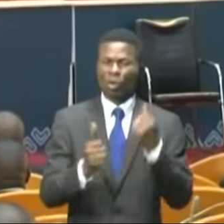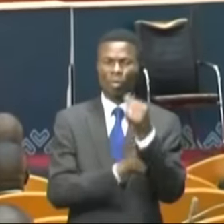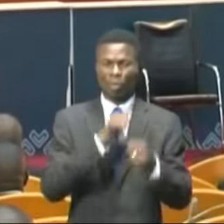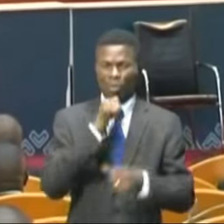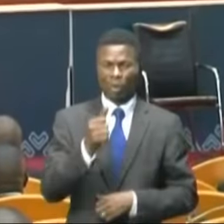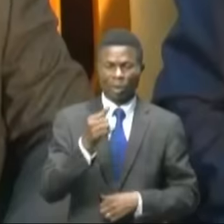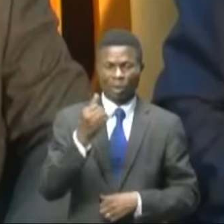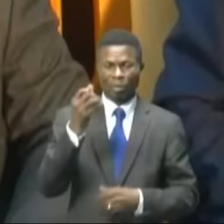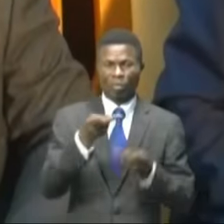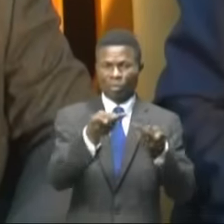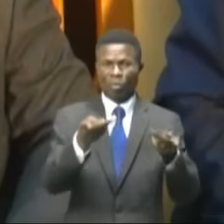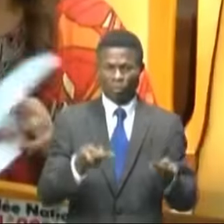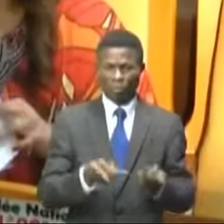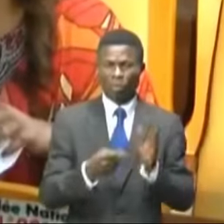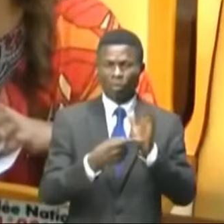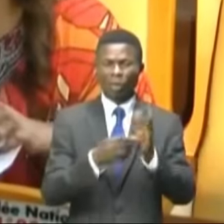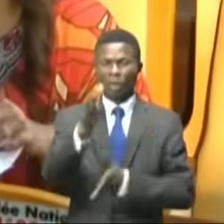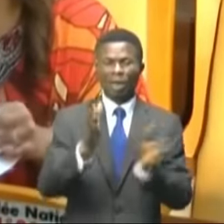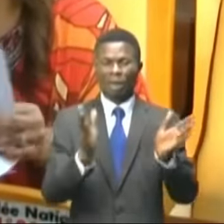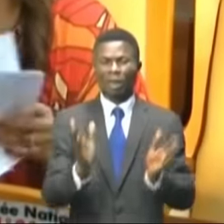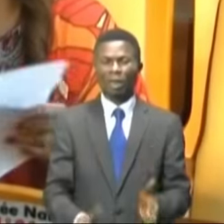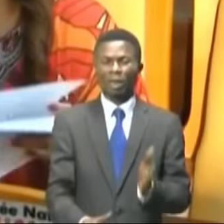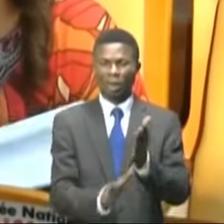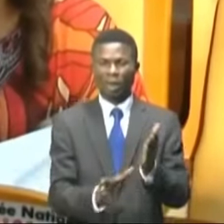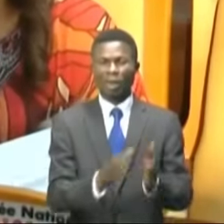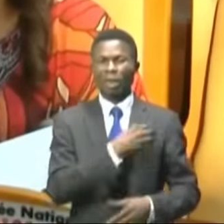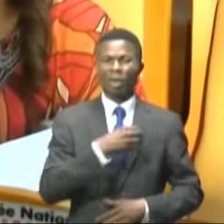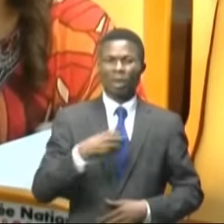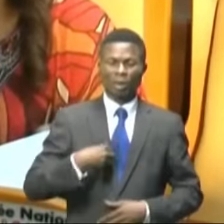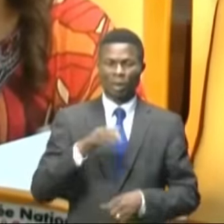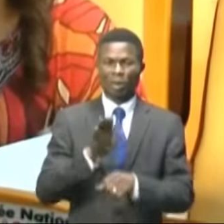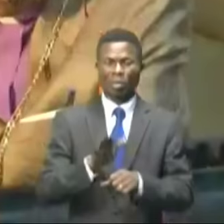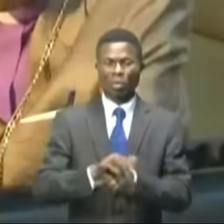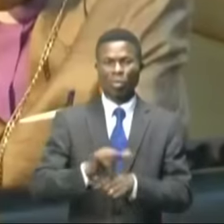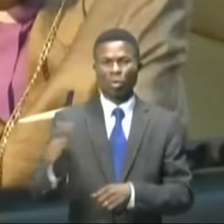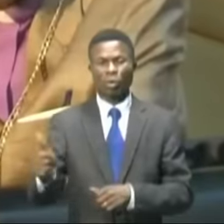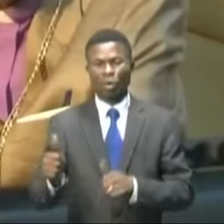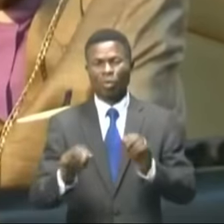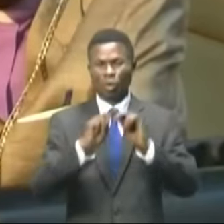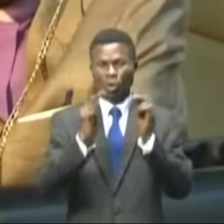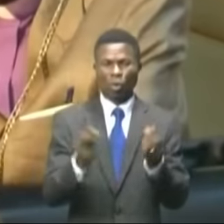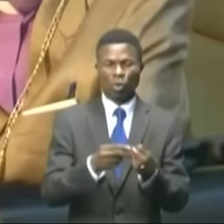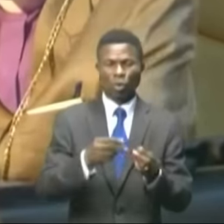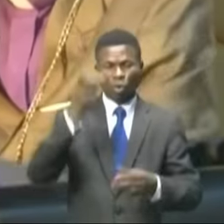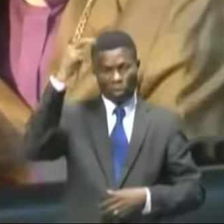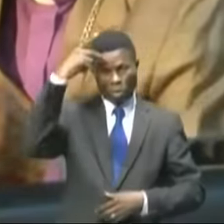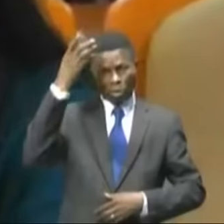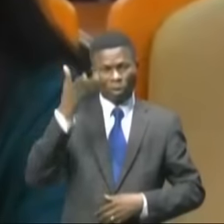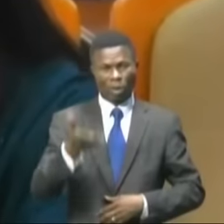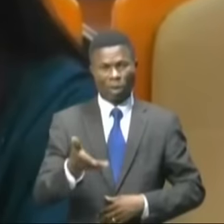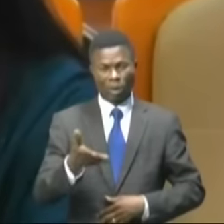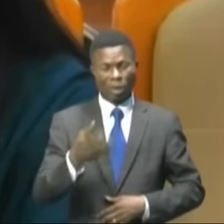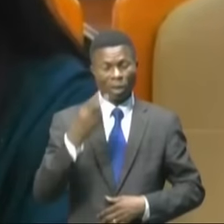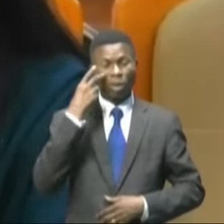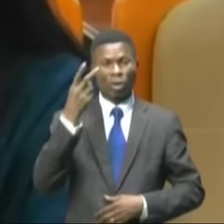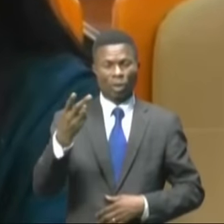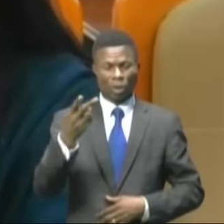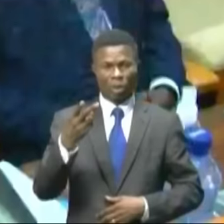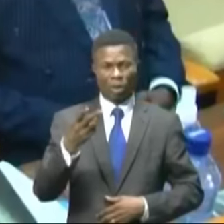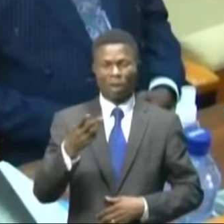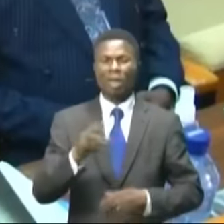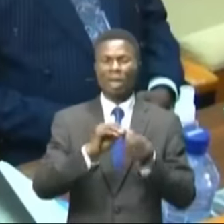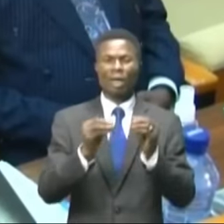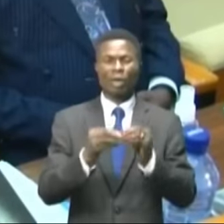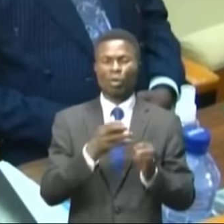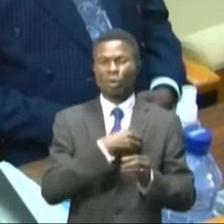poste, seulement celui du caissier adjointe réservé à la femme. Plusieurs d'entre elles, regroupées au sein des partis politiques, estiment que le gender n'est